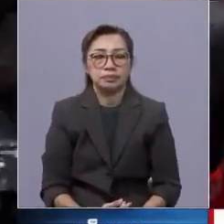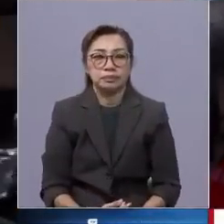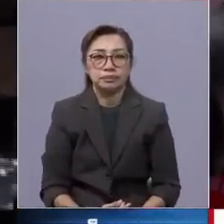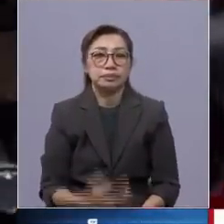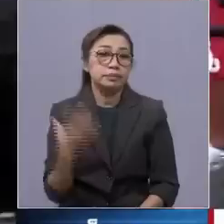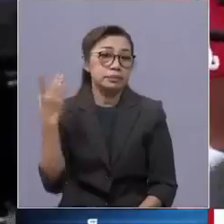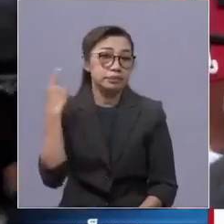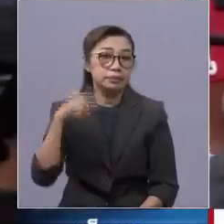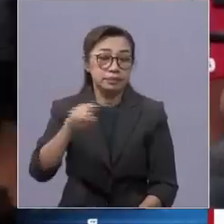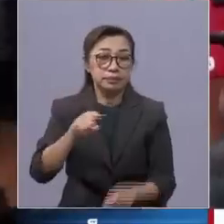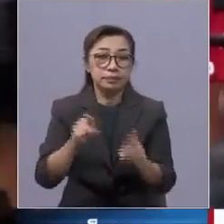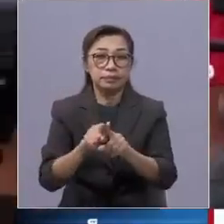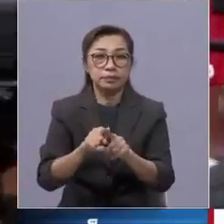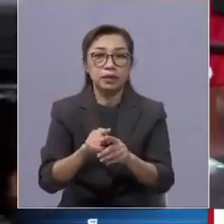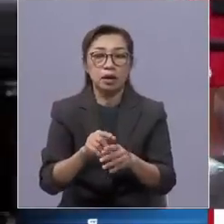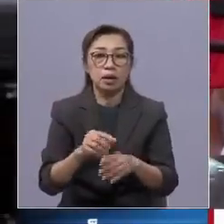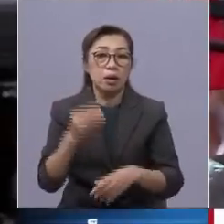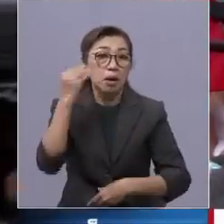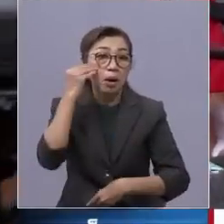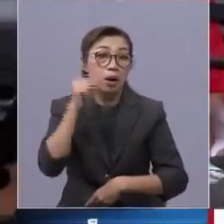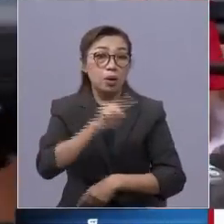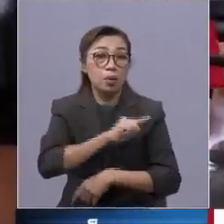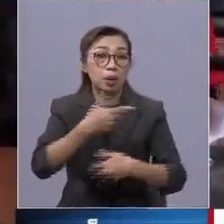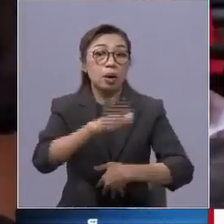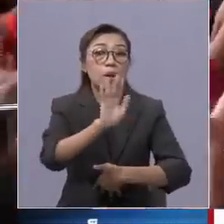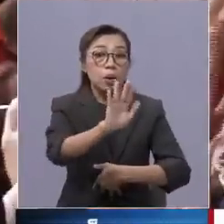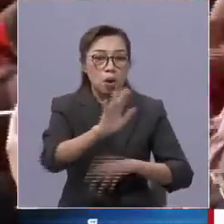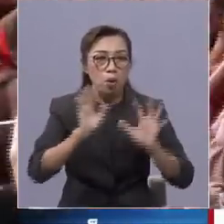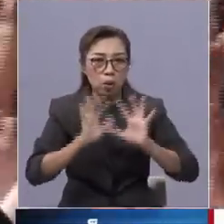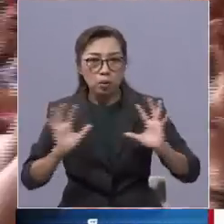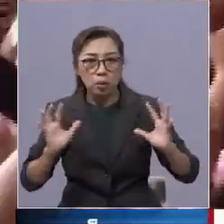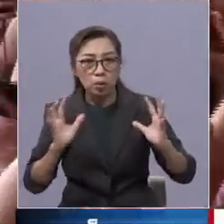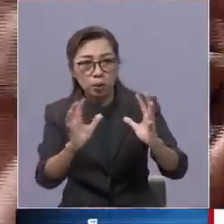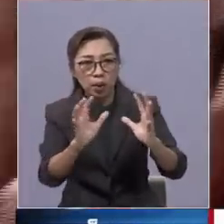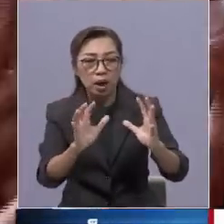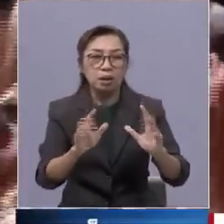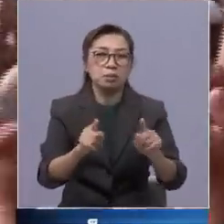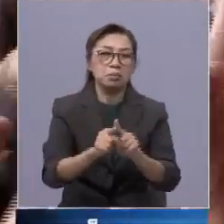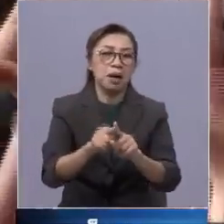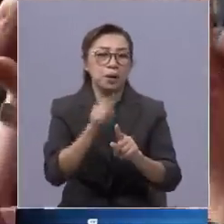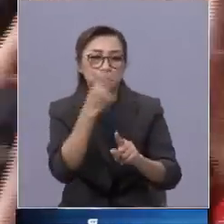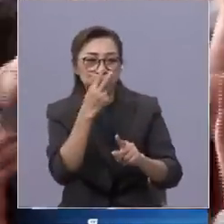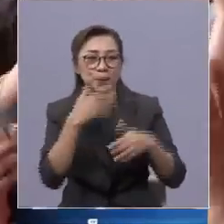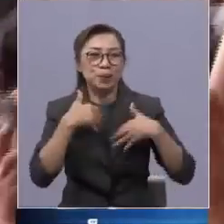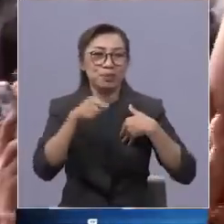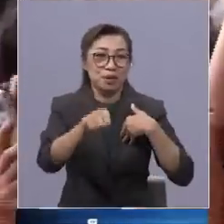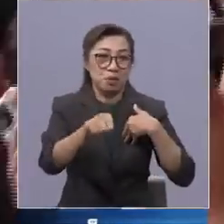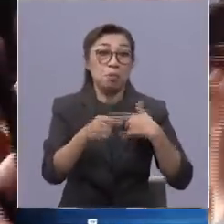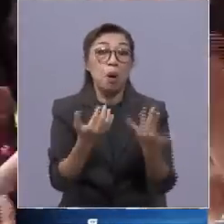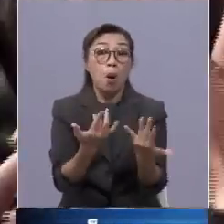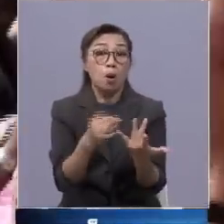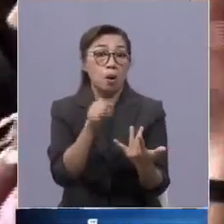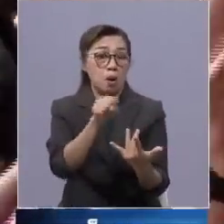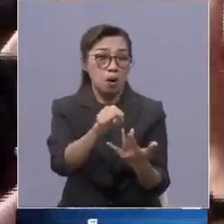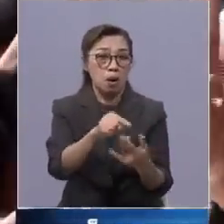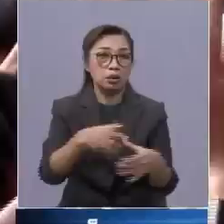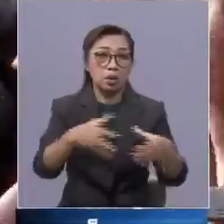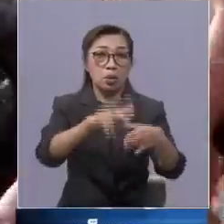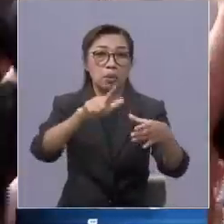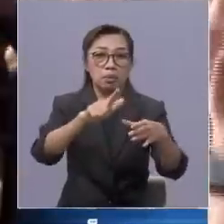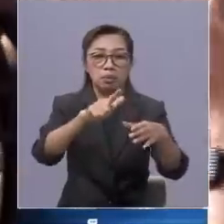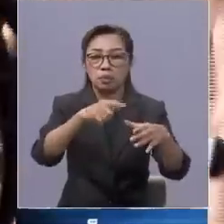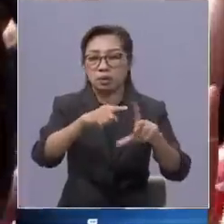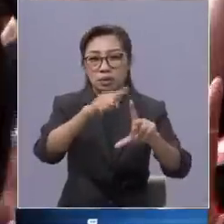มื่อวานนี้บรรยากาศก็ค่อนข้างที่จะอบอุ่นนะในมุมของคนที่สนับสนุนคุณพิธานะครับ ครับ เพราะว่าไปรออยู่ที่ทำการของพรรคใช่ไหม